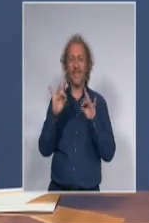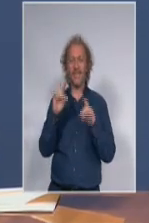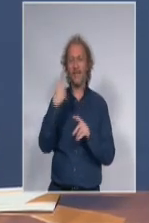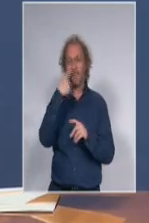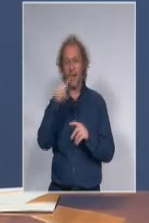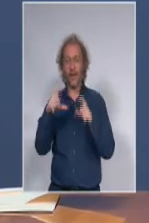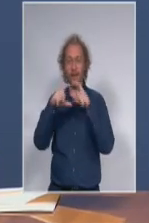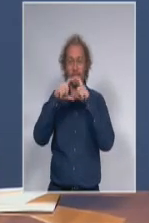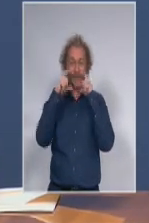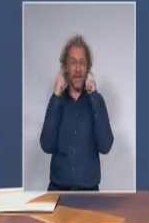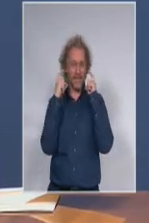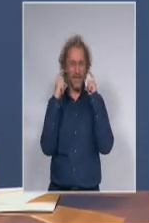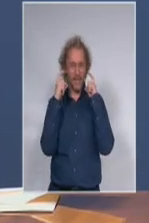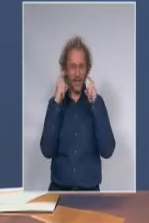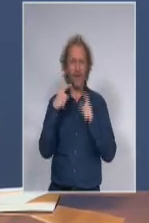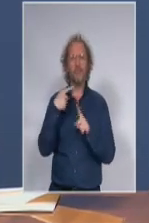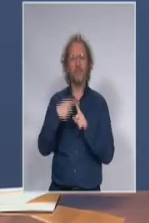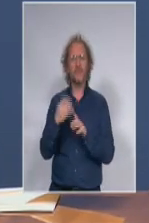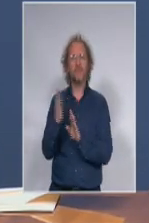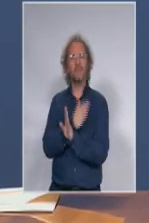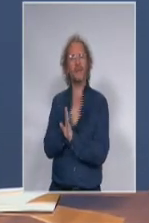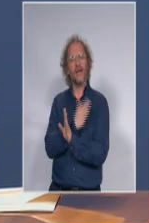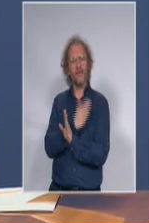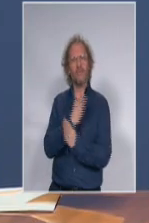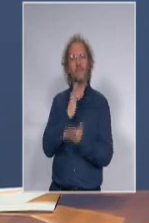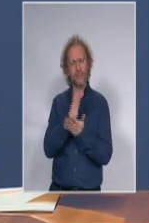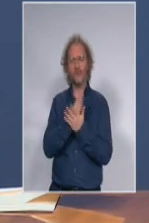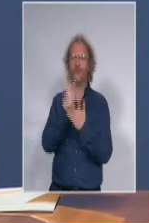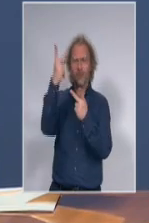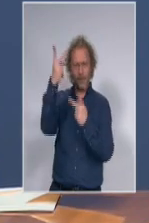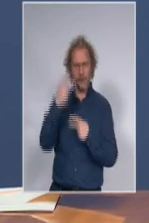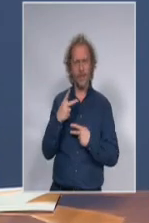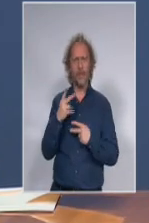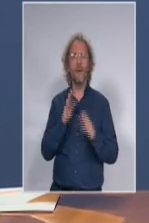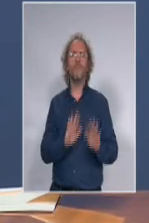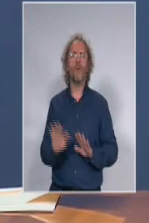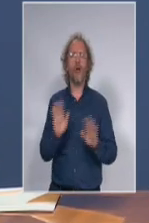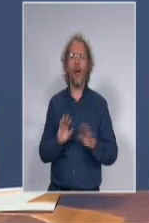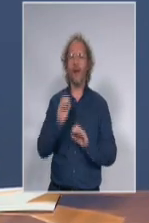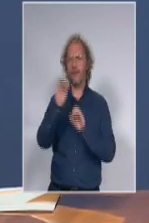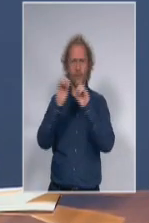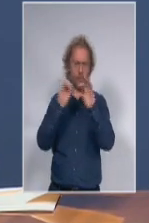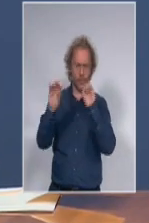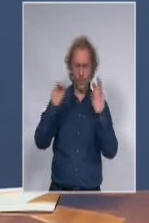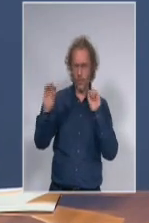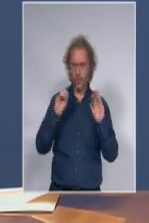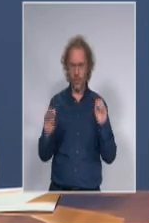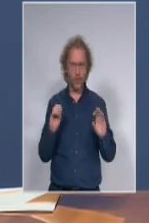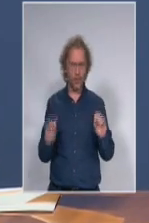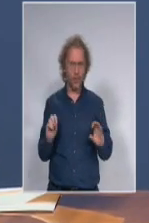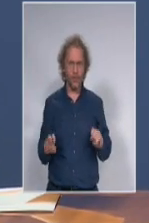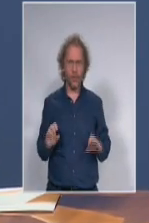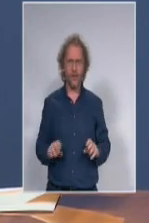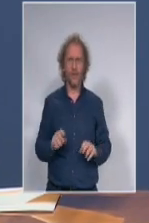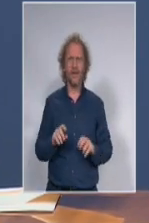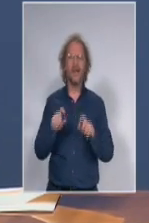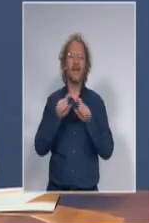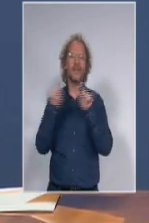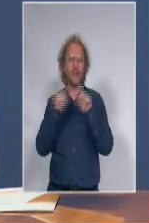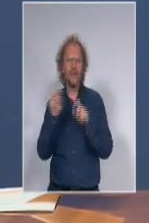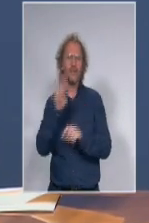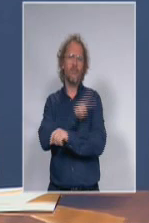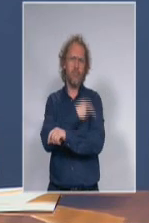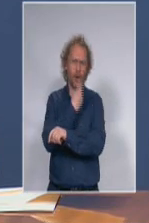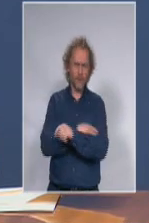Stići će i pre toga, polako ćemo da popunjavamo po svim institucijama, zatim narodu. Jumko je